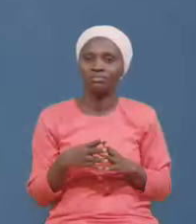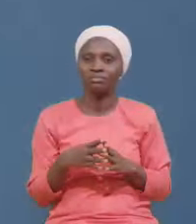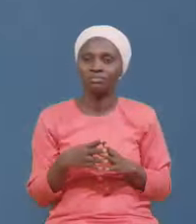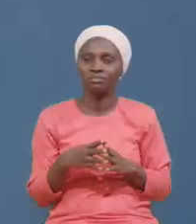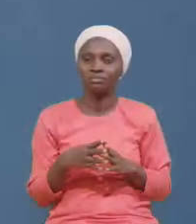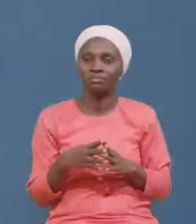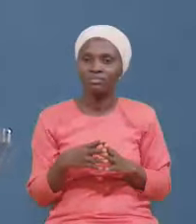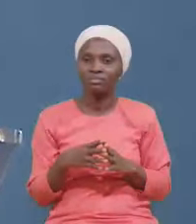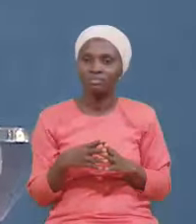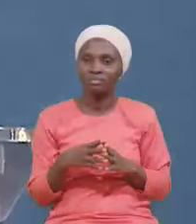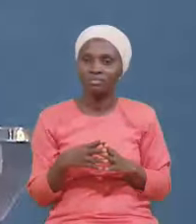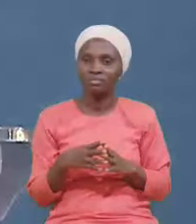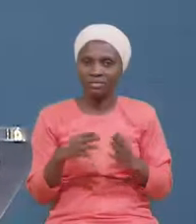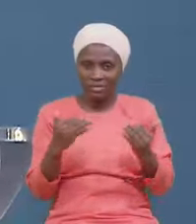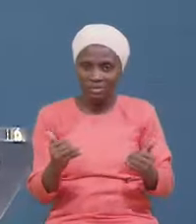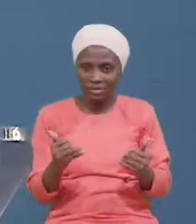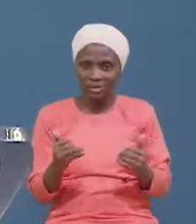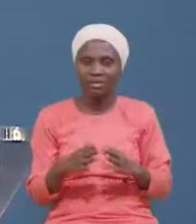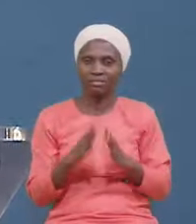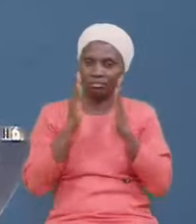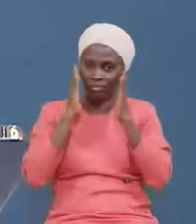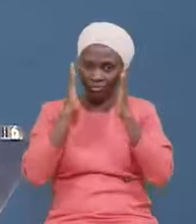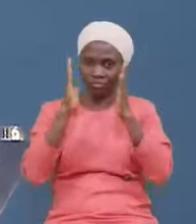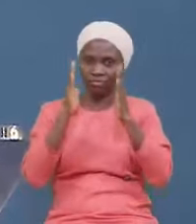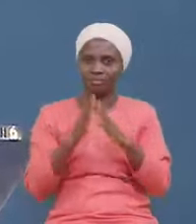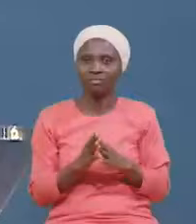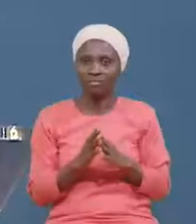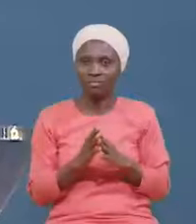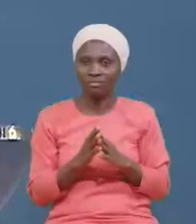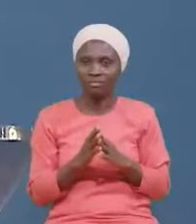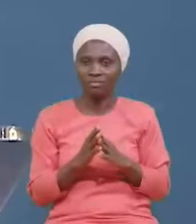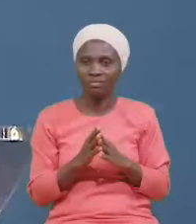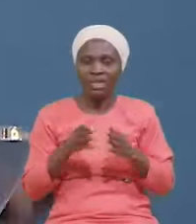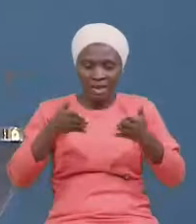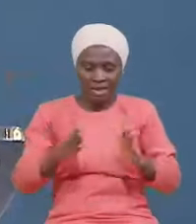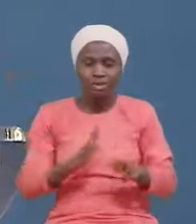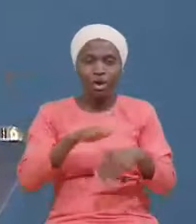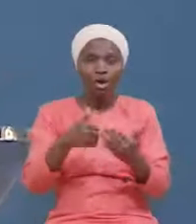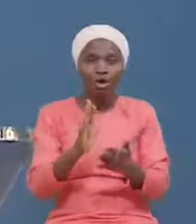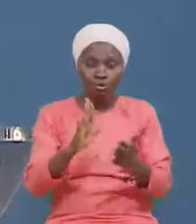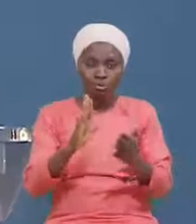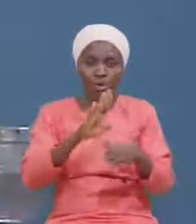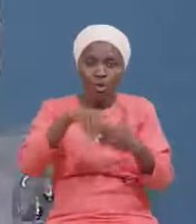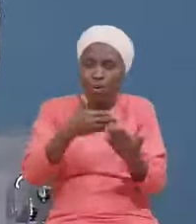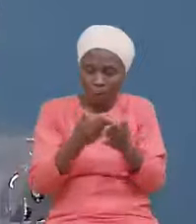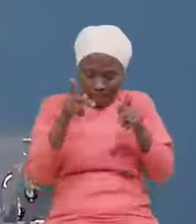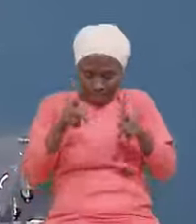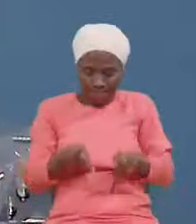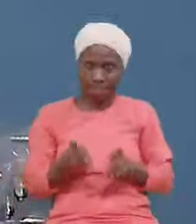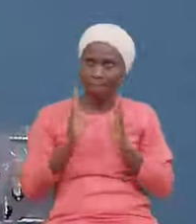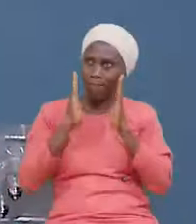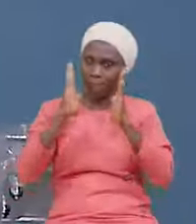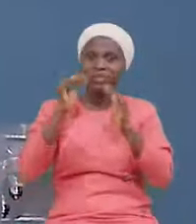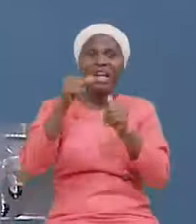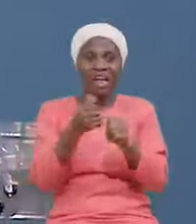అంతా ఆపివేయండి. Let your whole mind. ఇదిగో పూర్ణ మనస్సుతో. Let your whole personality. మీ పూర్ణ వ్యక్తిత్వముతో. Let